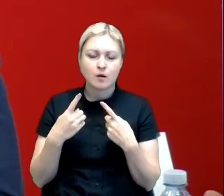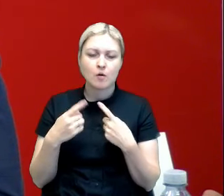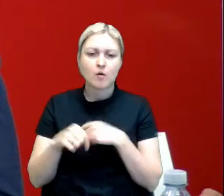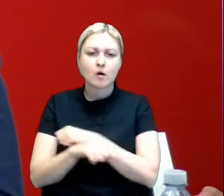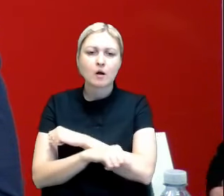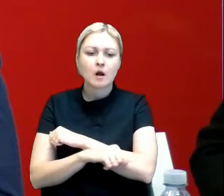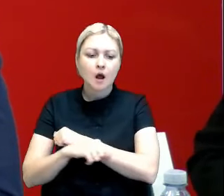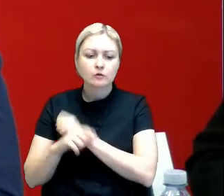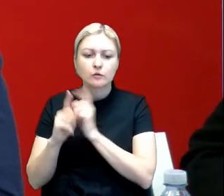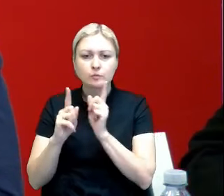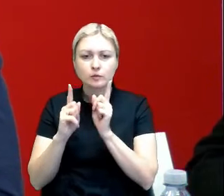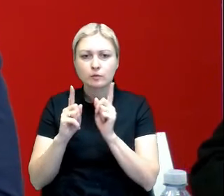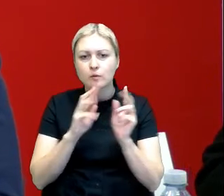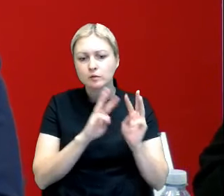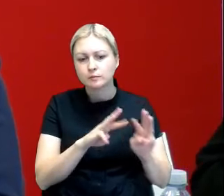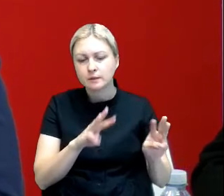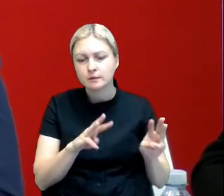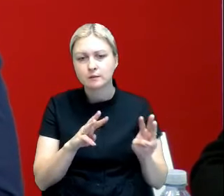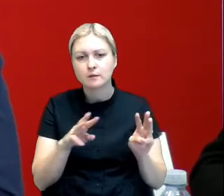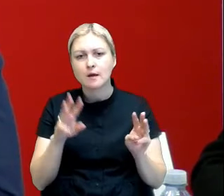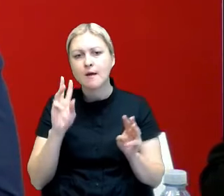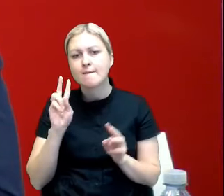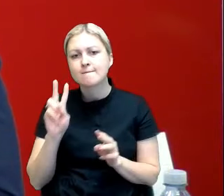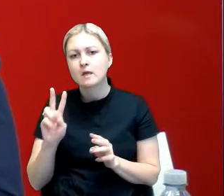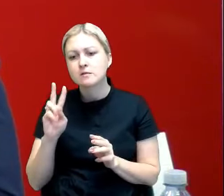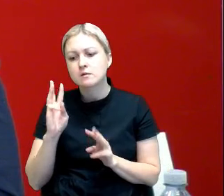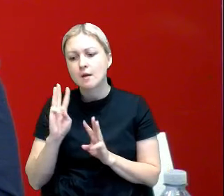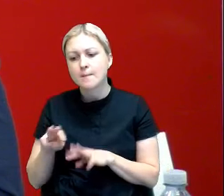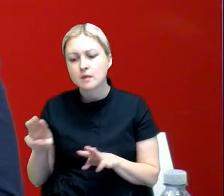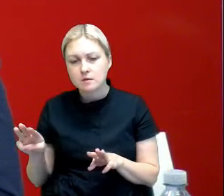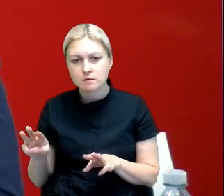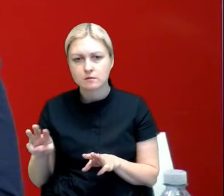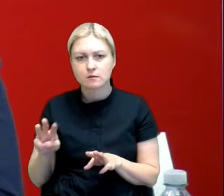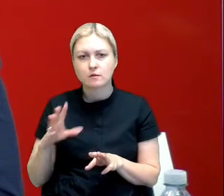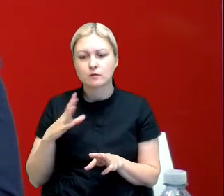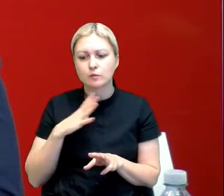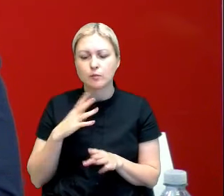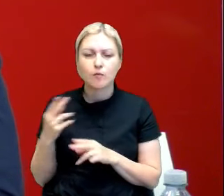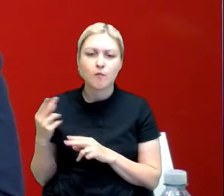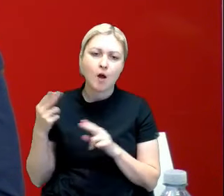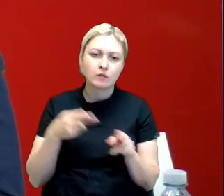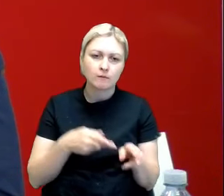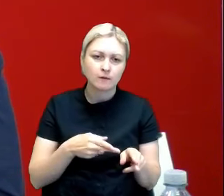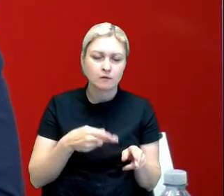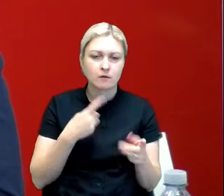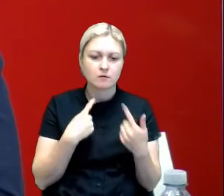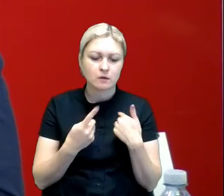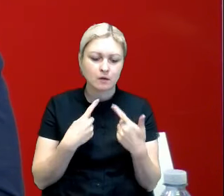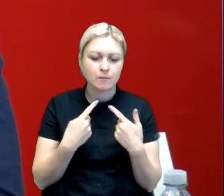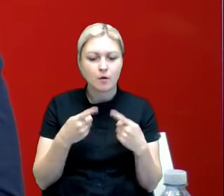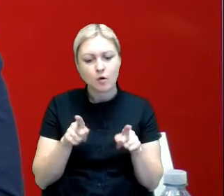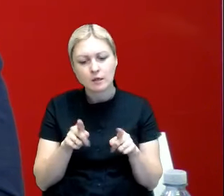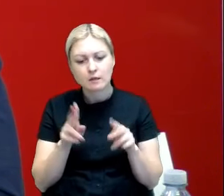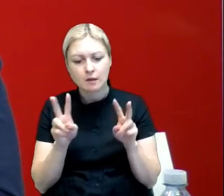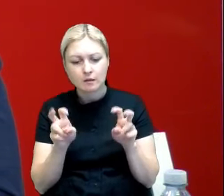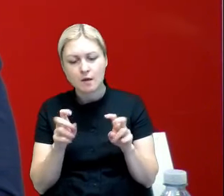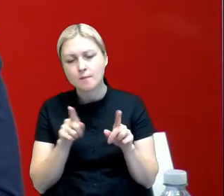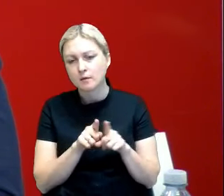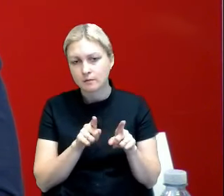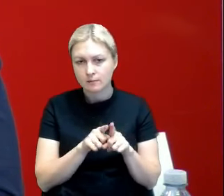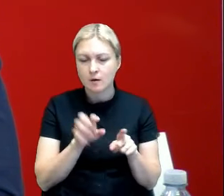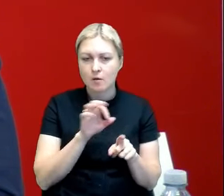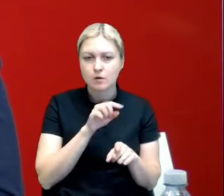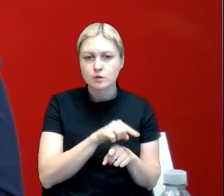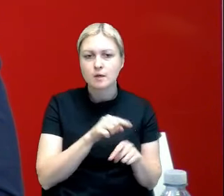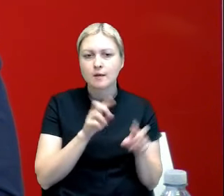ministras nei kiti nei viceministras krašto apsaugos kuris buvo atvykęs ir kalbėjom dėl kitokių reikalų klaipėdos mieste